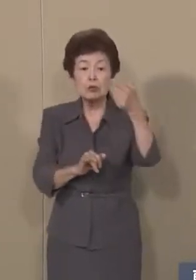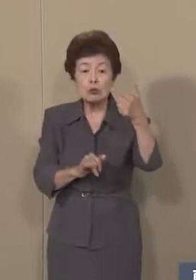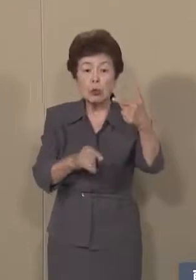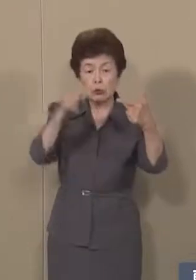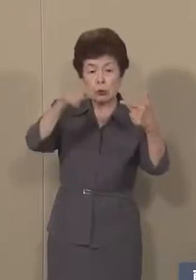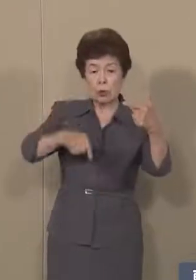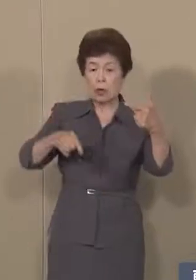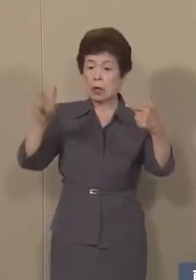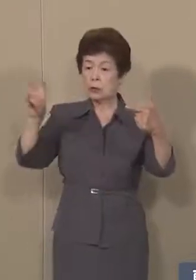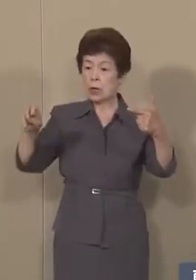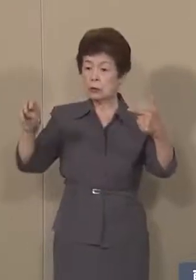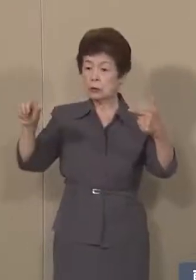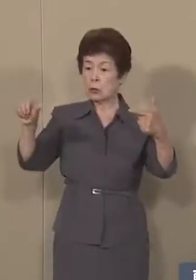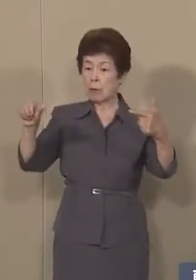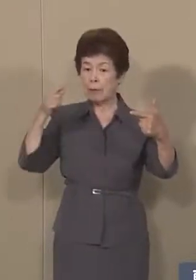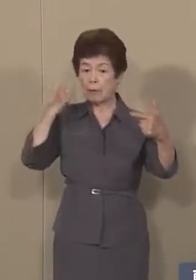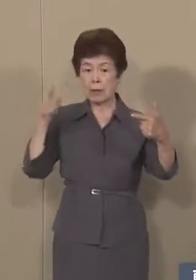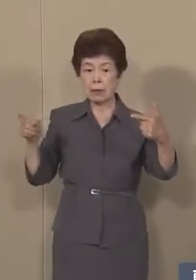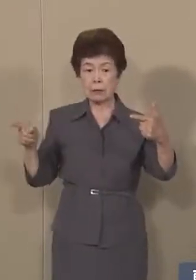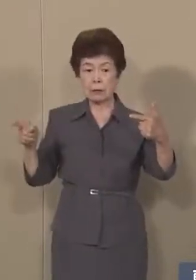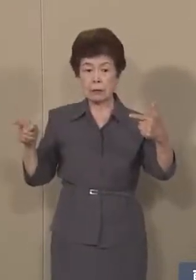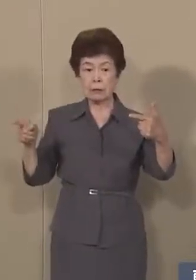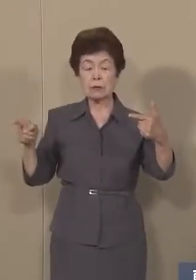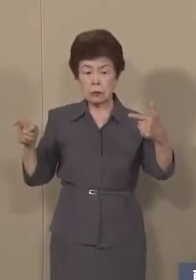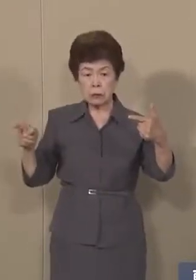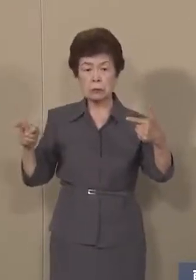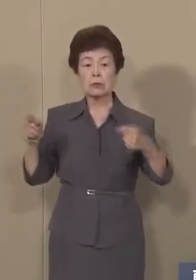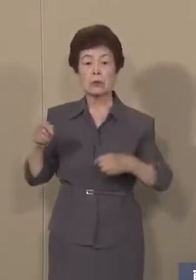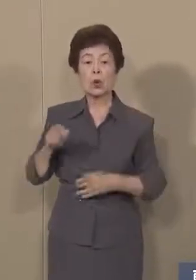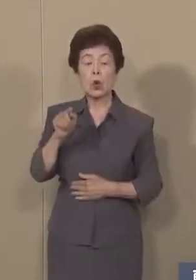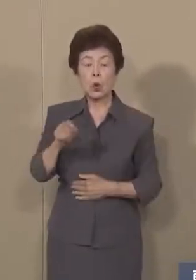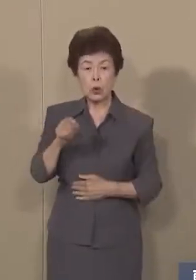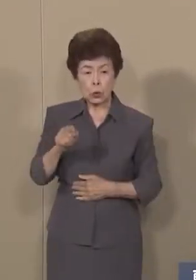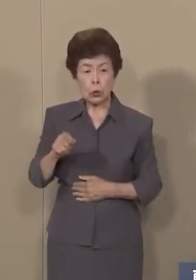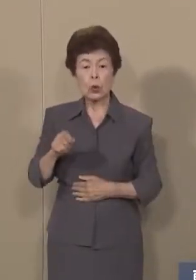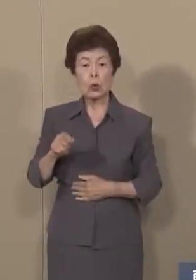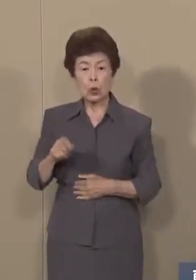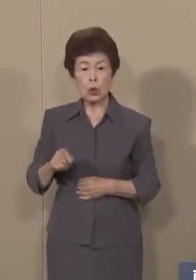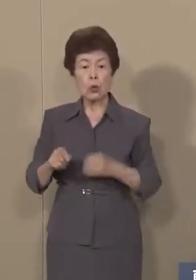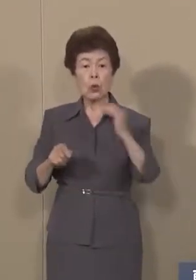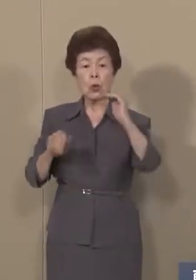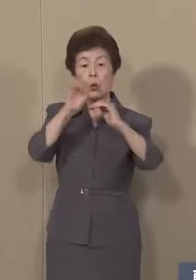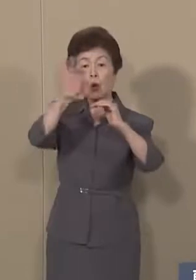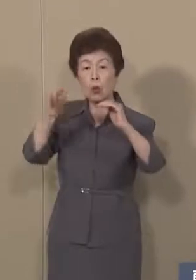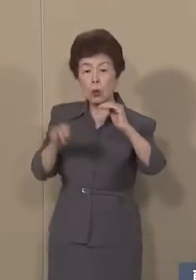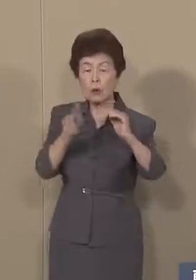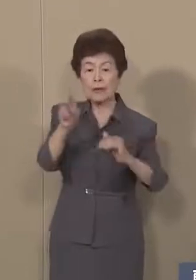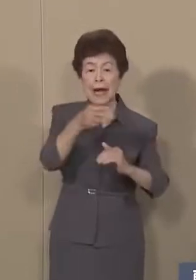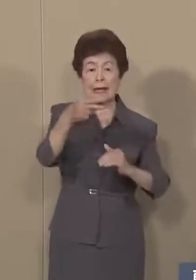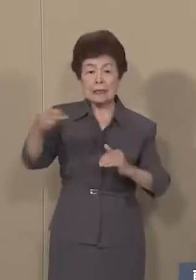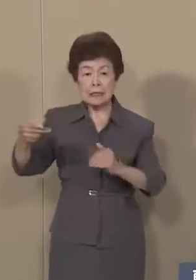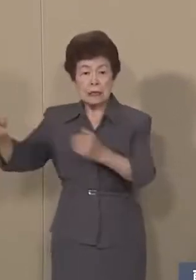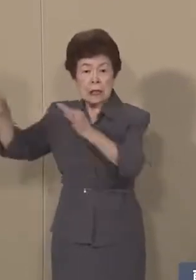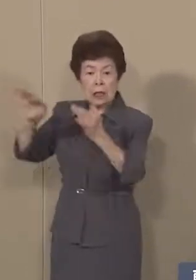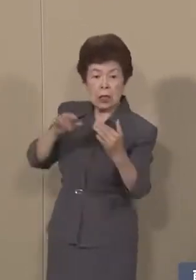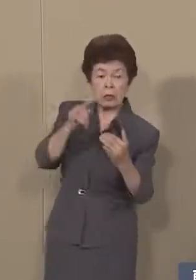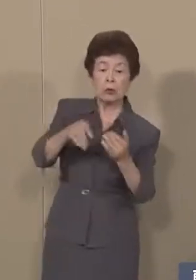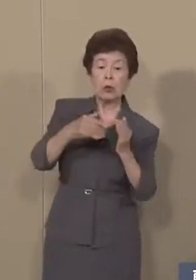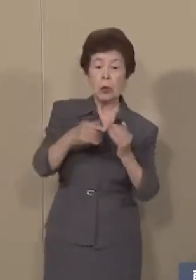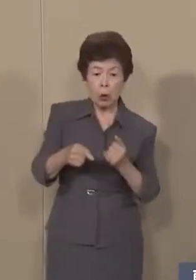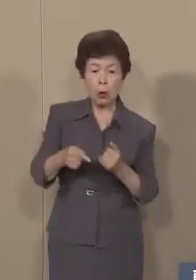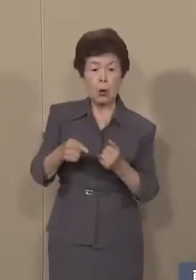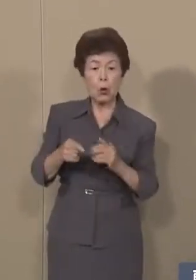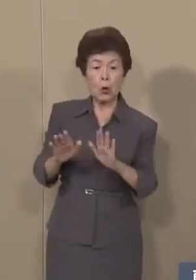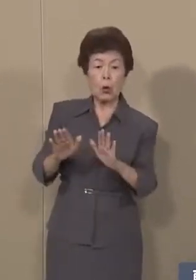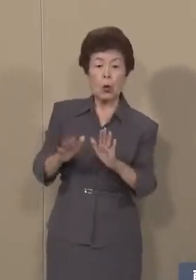中35位ですこのな災害の第二版にそ備えるためにはpcr 検査つ